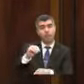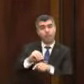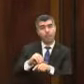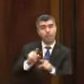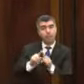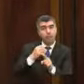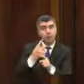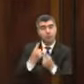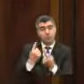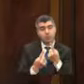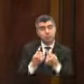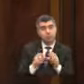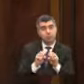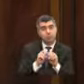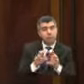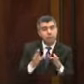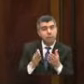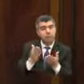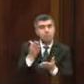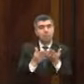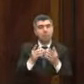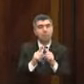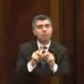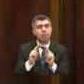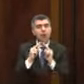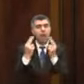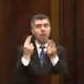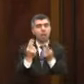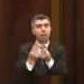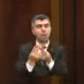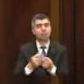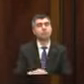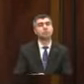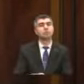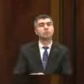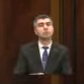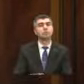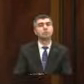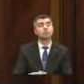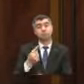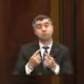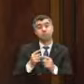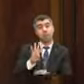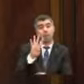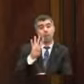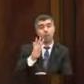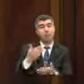بالتصدي لتفاقم اختلال التوازنات الخارجية، تفاقم مع عجز الميزان التجاري ب 4 مليار سنة